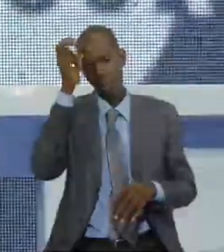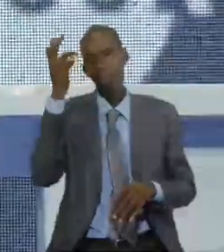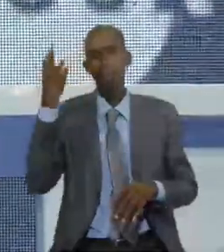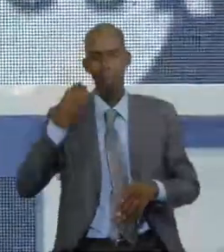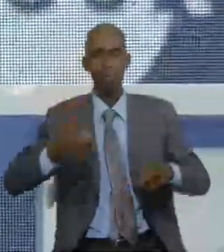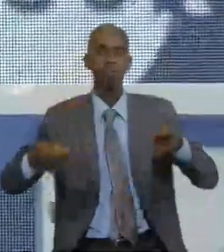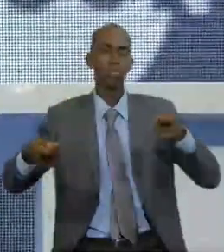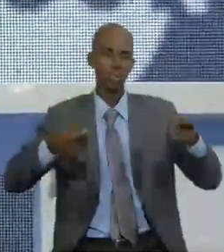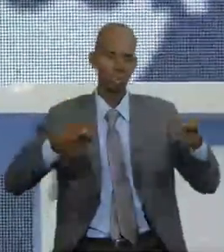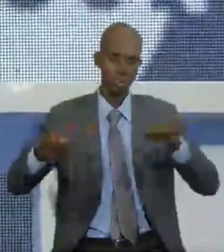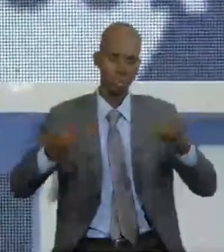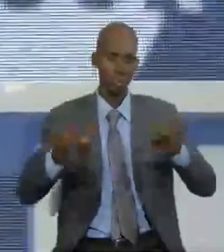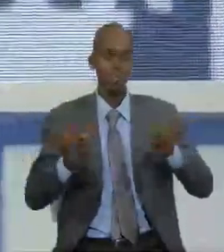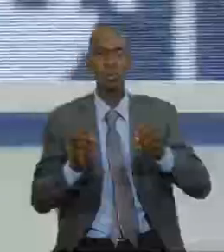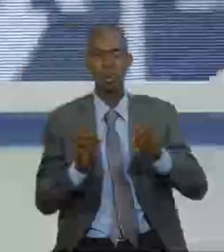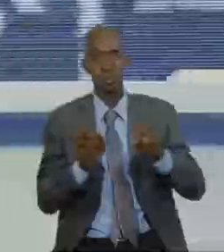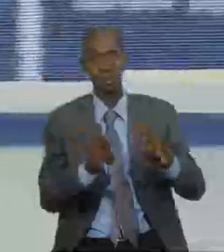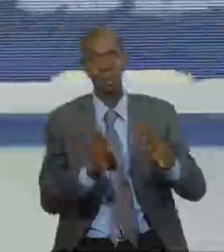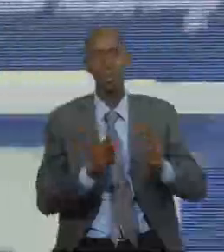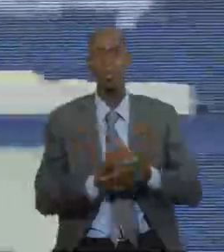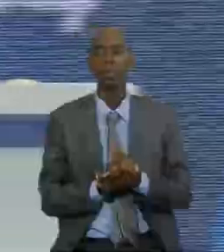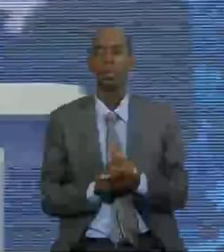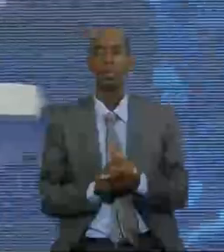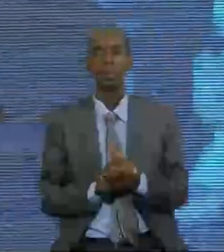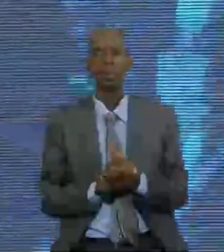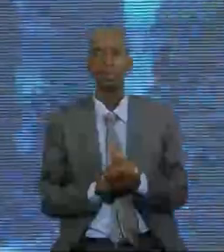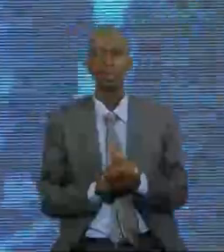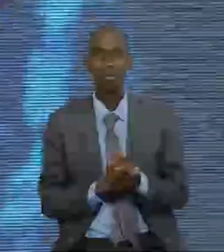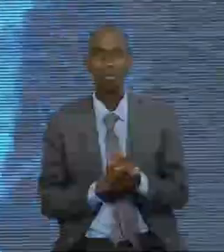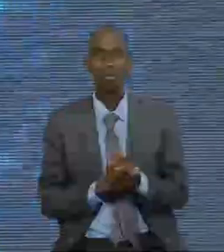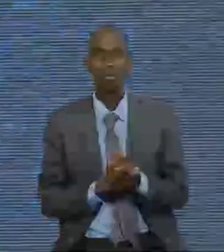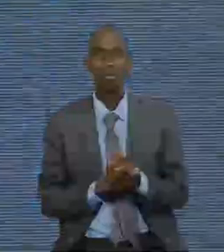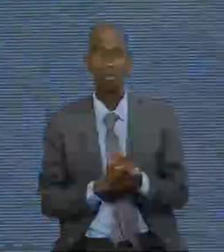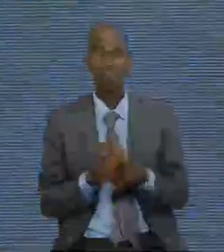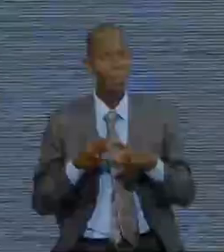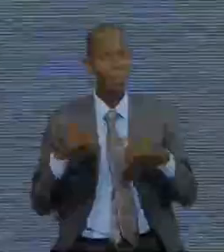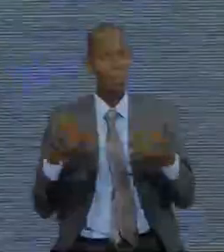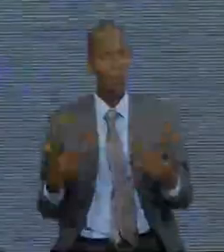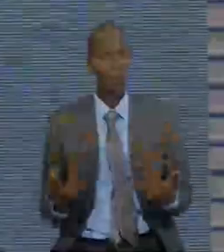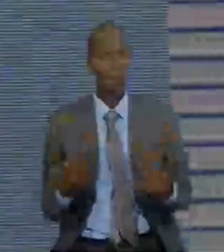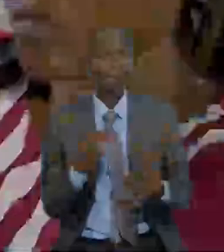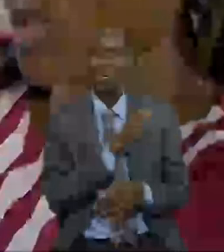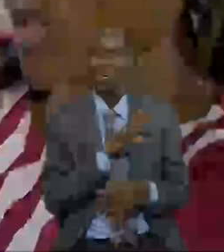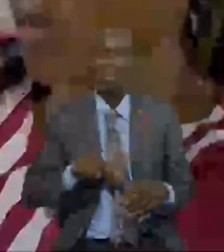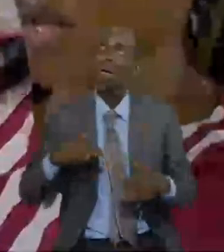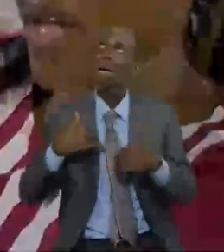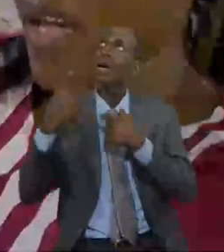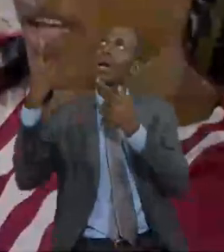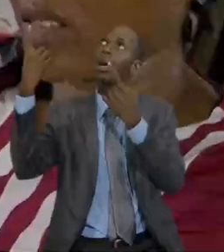en ce temps-là quand l'avion pas Dieu Satan faisait son son manchot maintenant